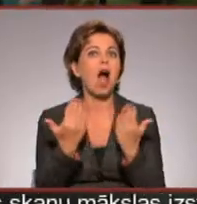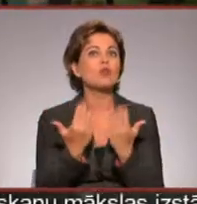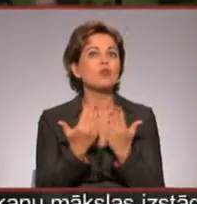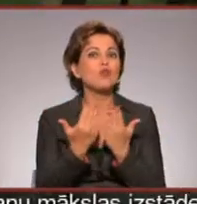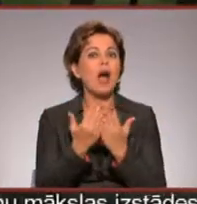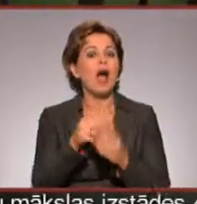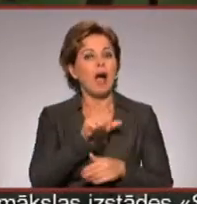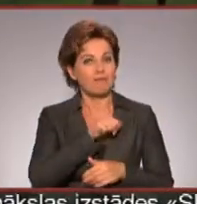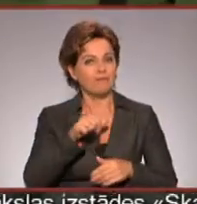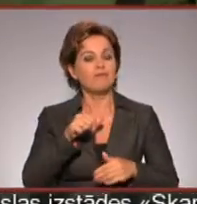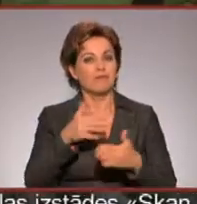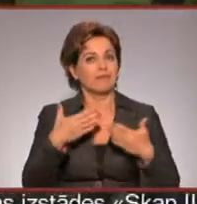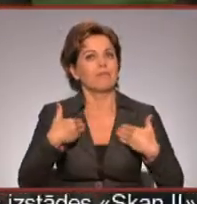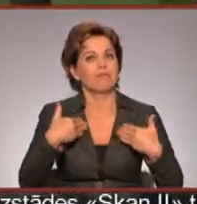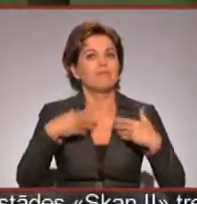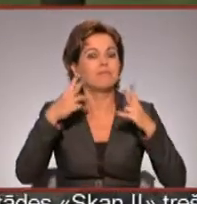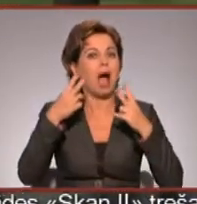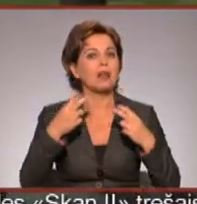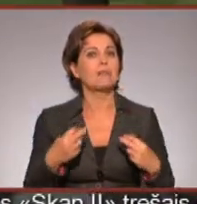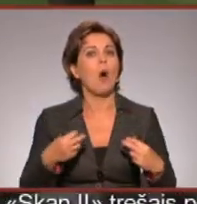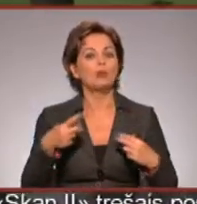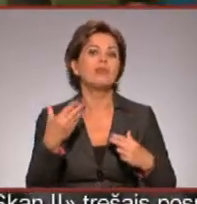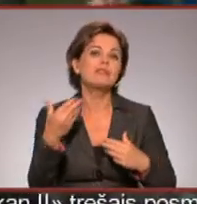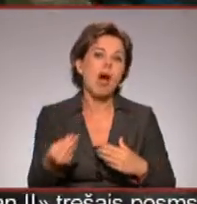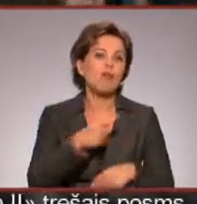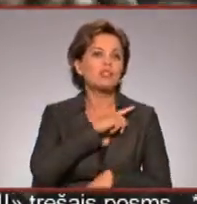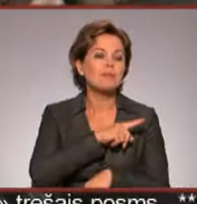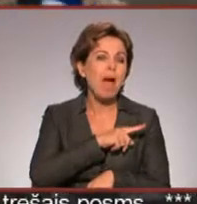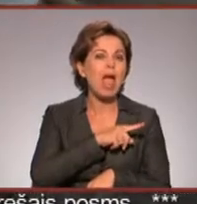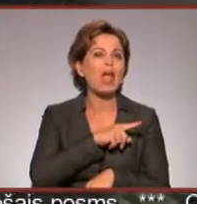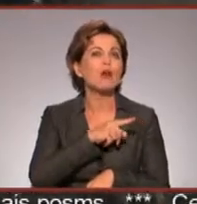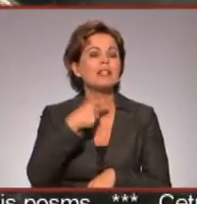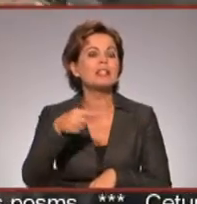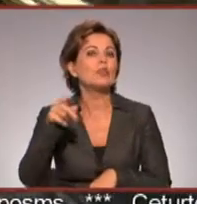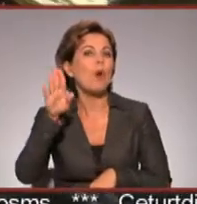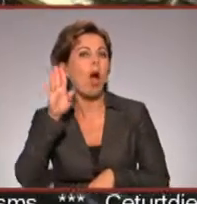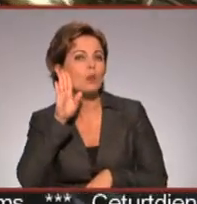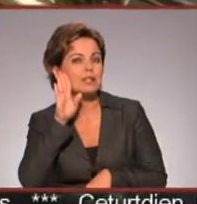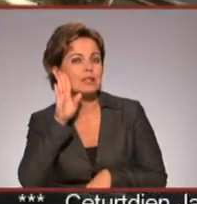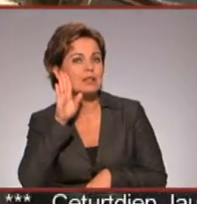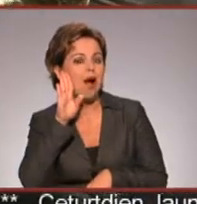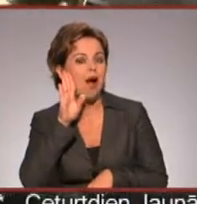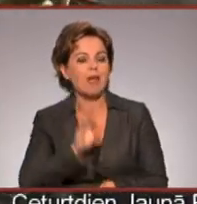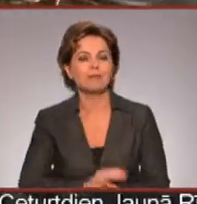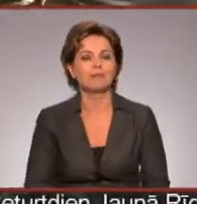ir jāpārbauda vēl savu spēju uzrunāt citu klausītāju.